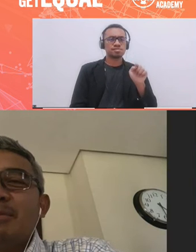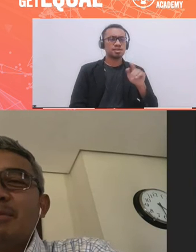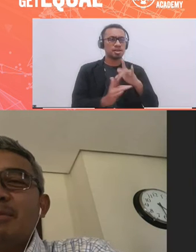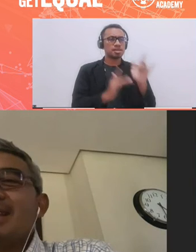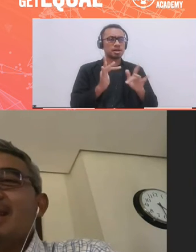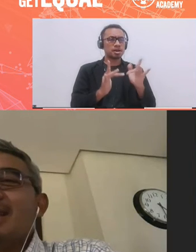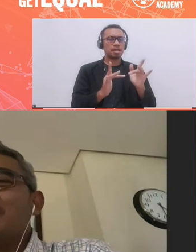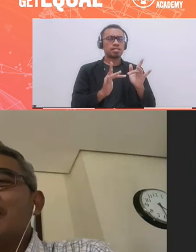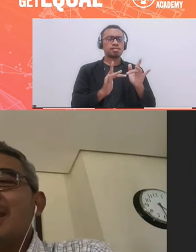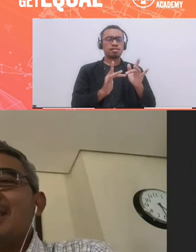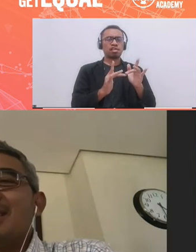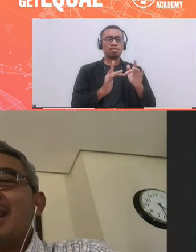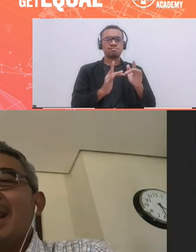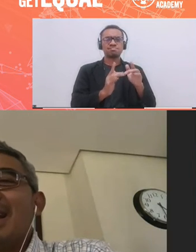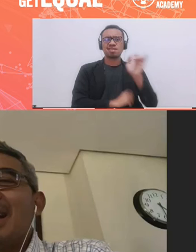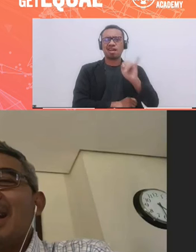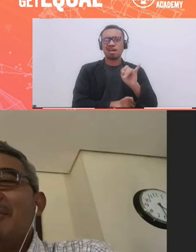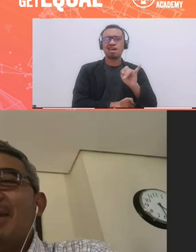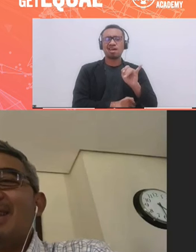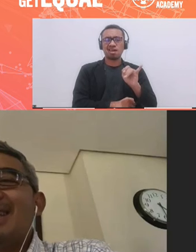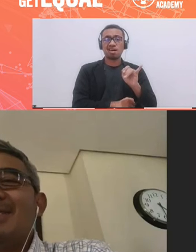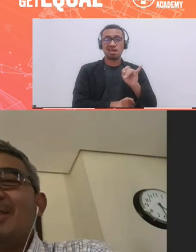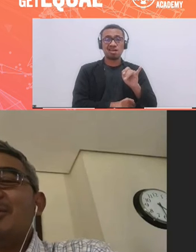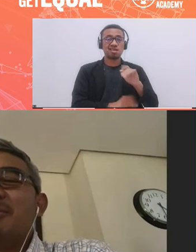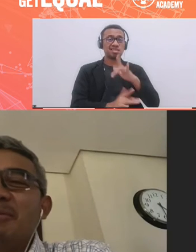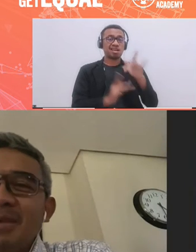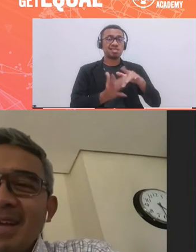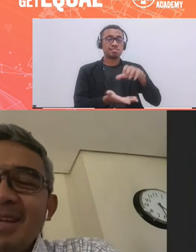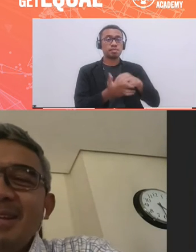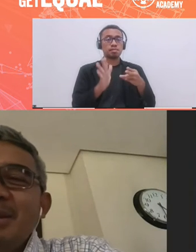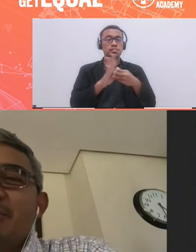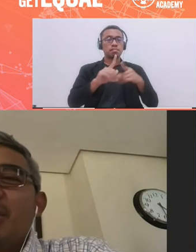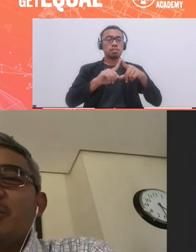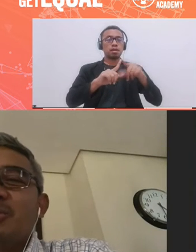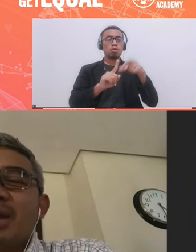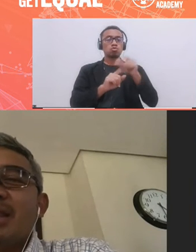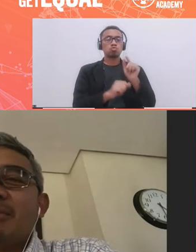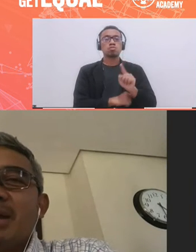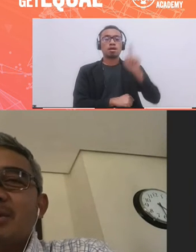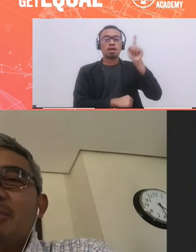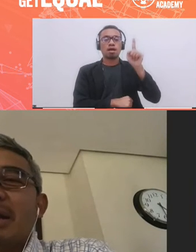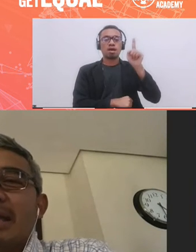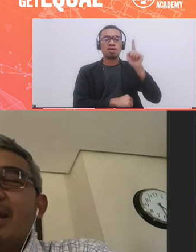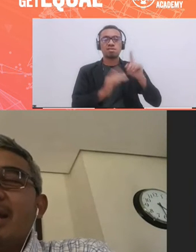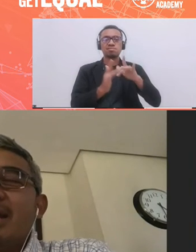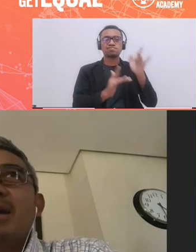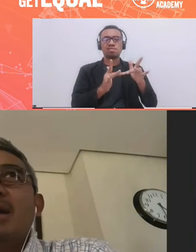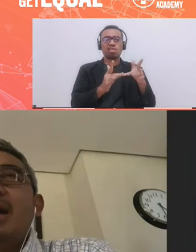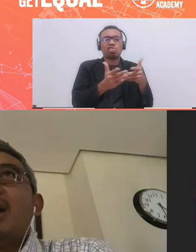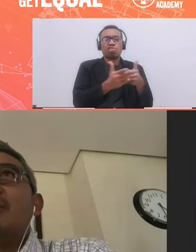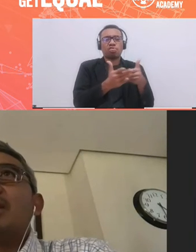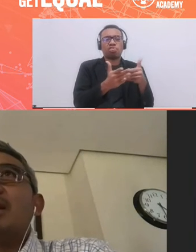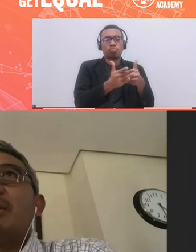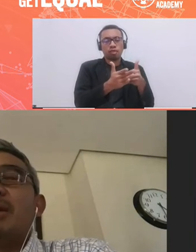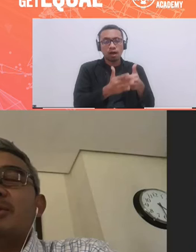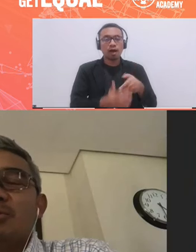majuin perempuan. Internet aja di Maluku Utara susah setengah mati gitu, itu sebabnya Maluku Utara termasuk bagian dari